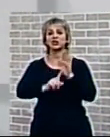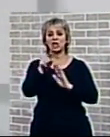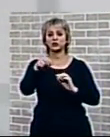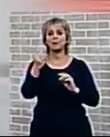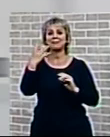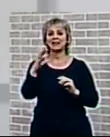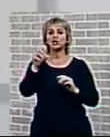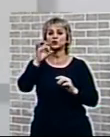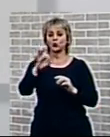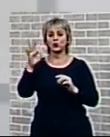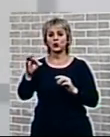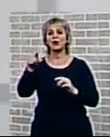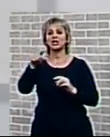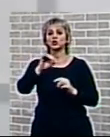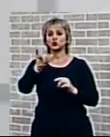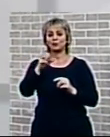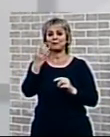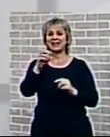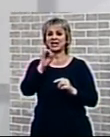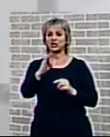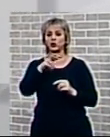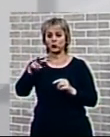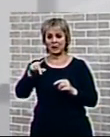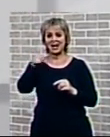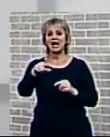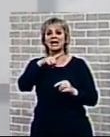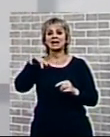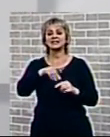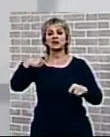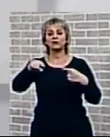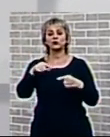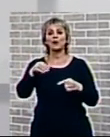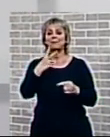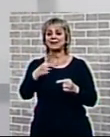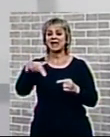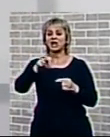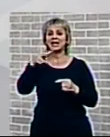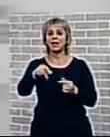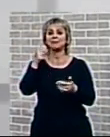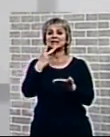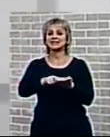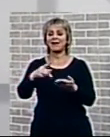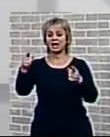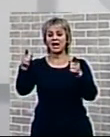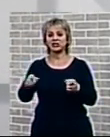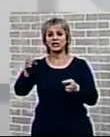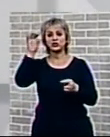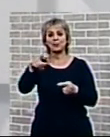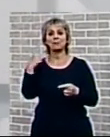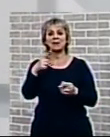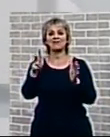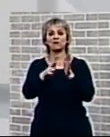в 15:00 в субботу 15 июля. Российская футбольная премьер-лига представила календарь чемпионата на